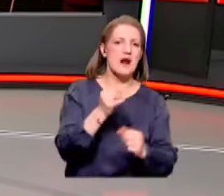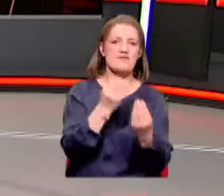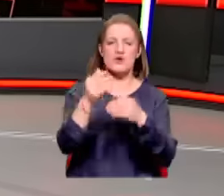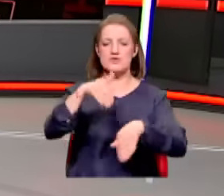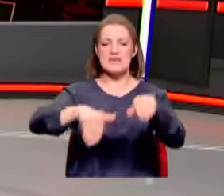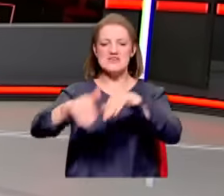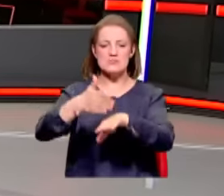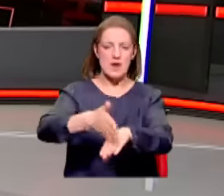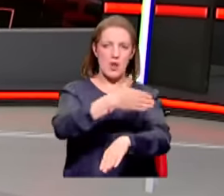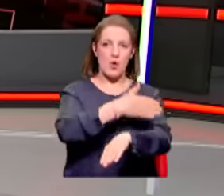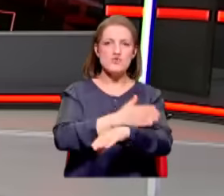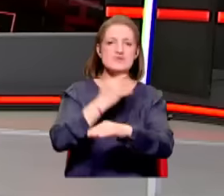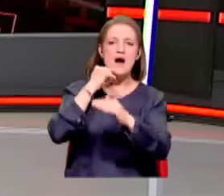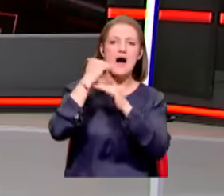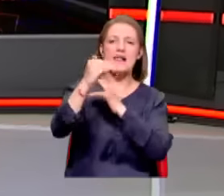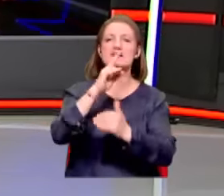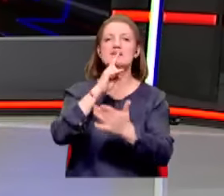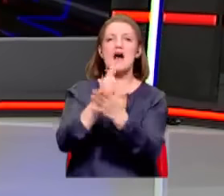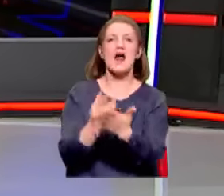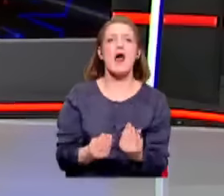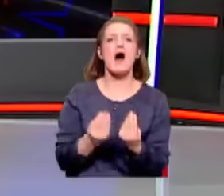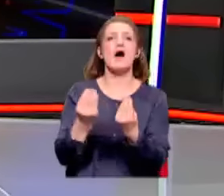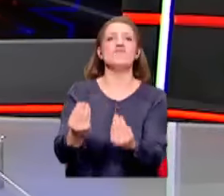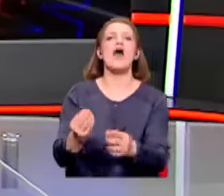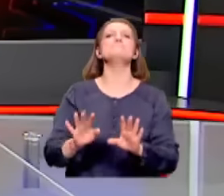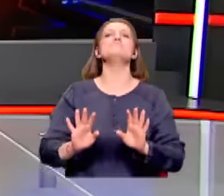Seçimden önce seçmenin karar vermediği